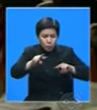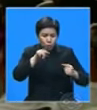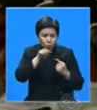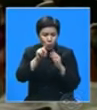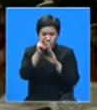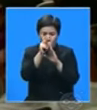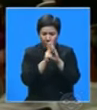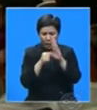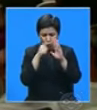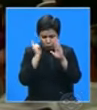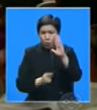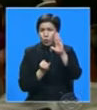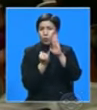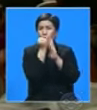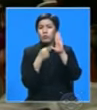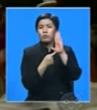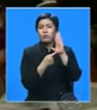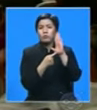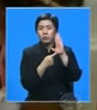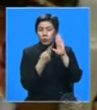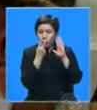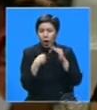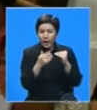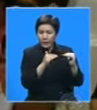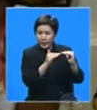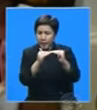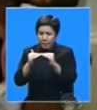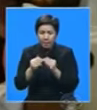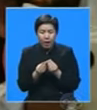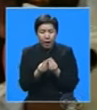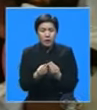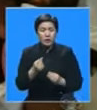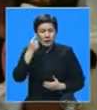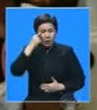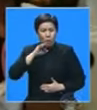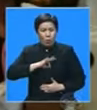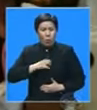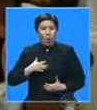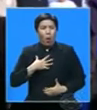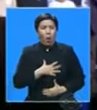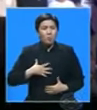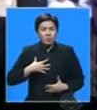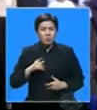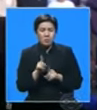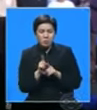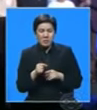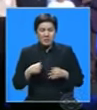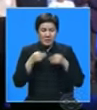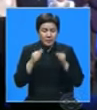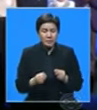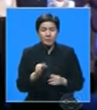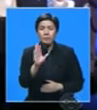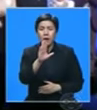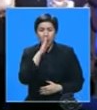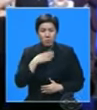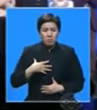ที่ถูกต้องนะครับให้ความเป็นธรรมเสมอภาคนะครับอย่าใช้อารมณ์ หรือความเกลียดชังมาเป็นตัวตัดสินไว้ก่อนนะถ้